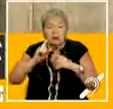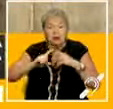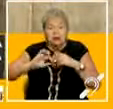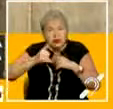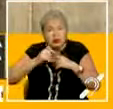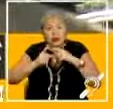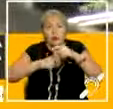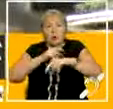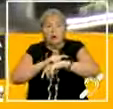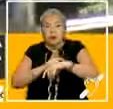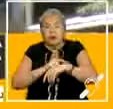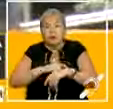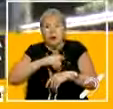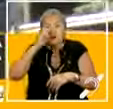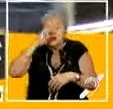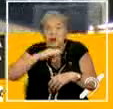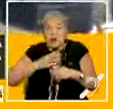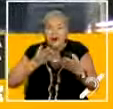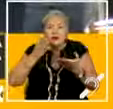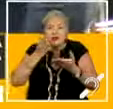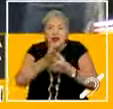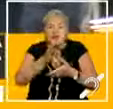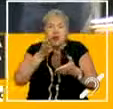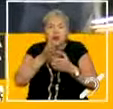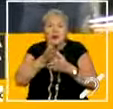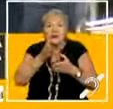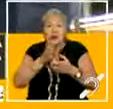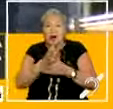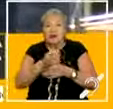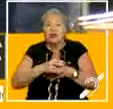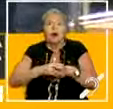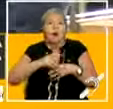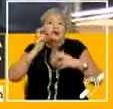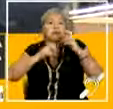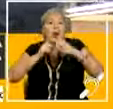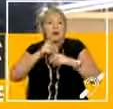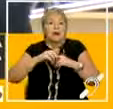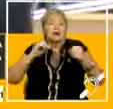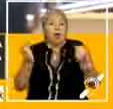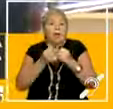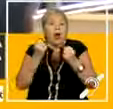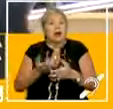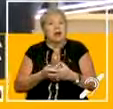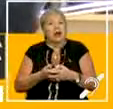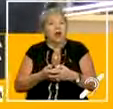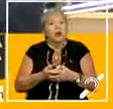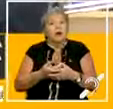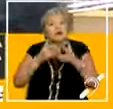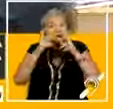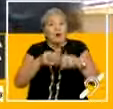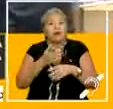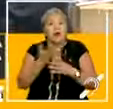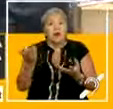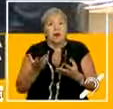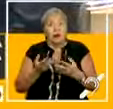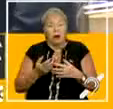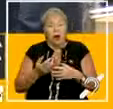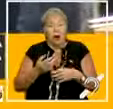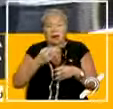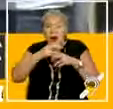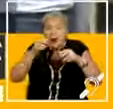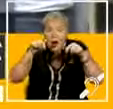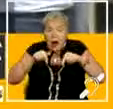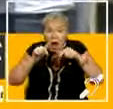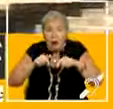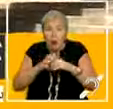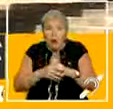perioadă și cu fiecare zi care trece, acest conflict devine din ce în ce mai greu de dezamorsat. E clar în acest moment că